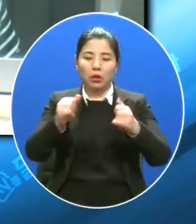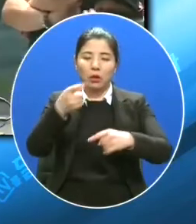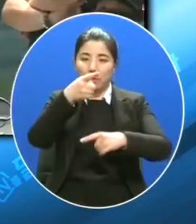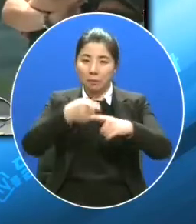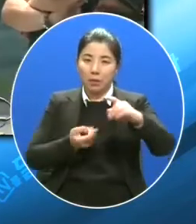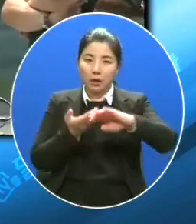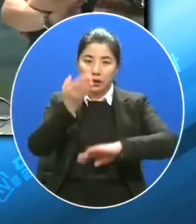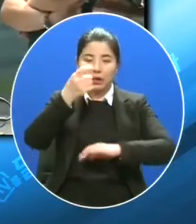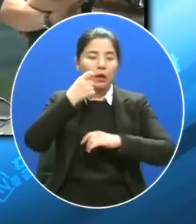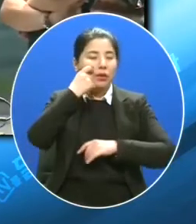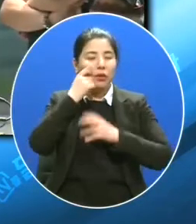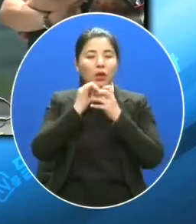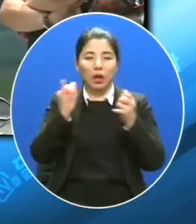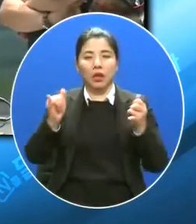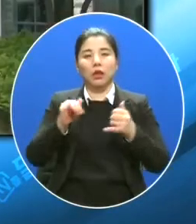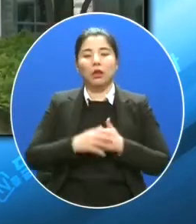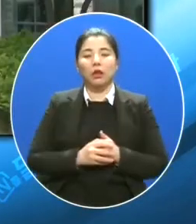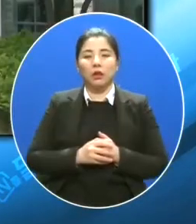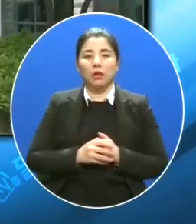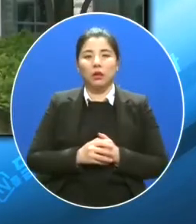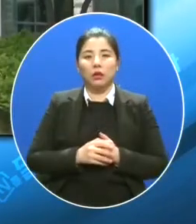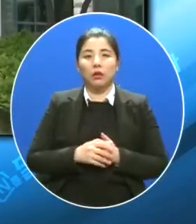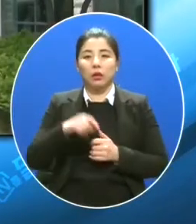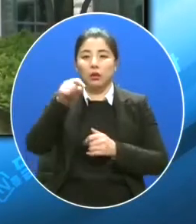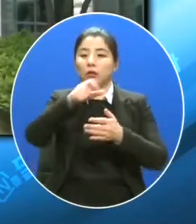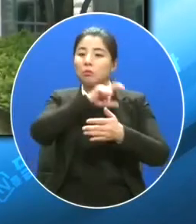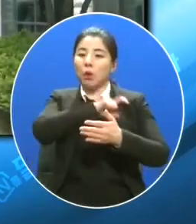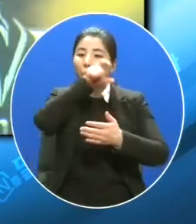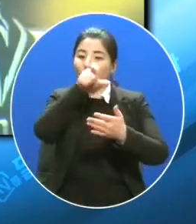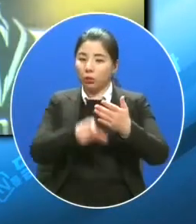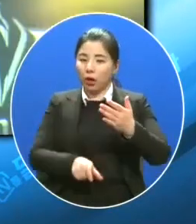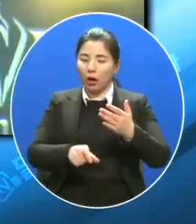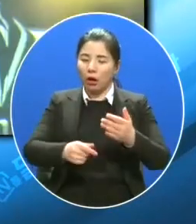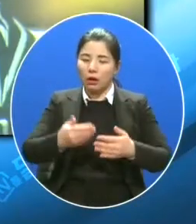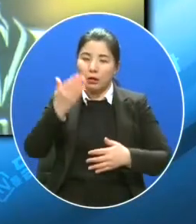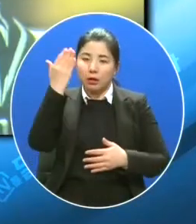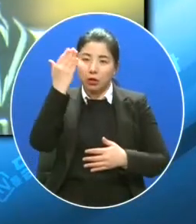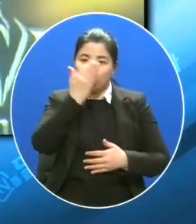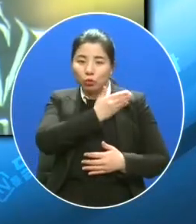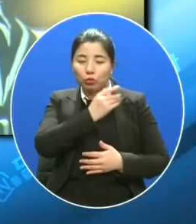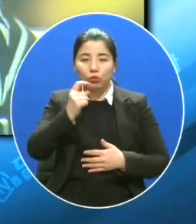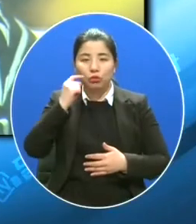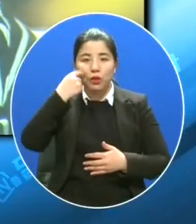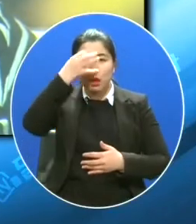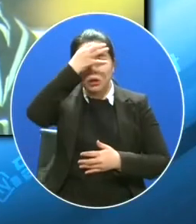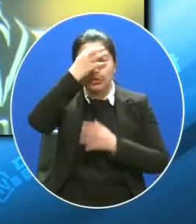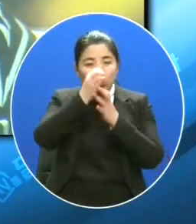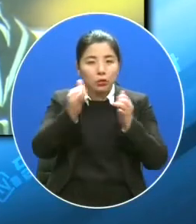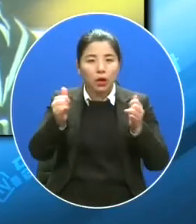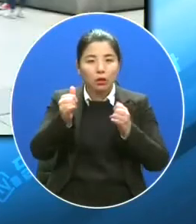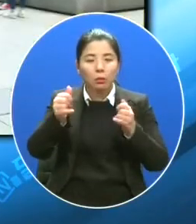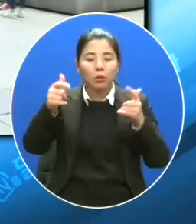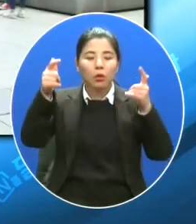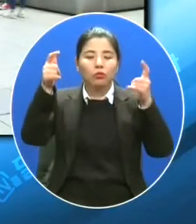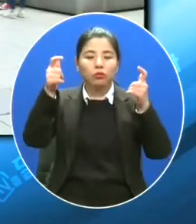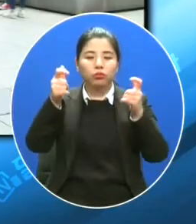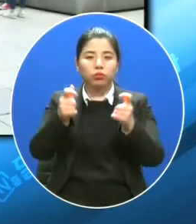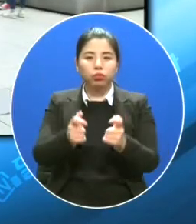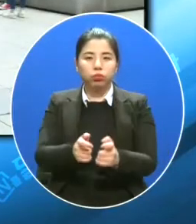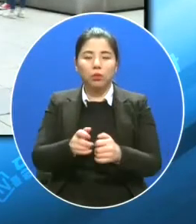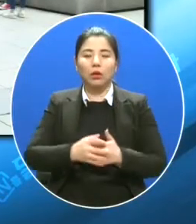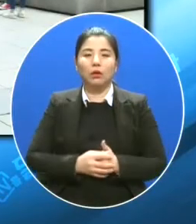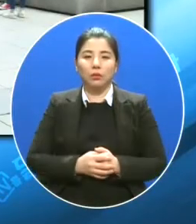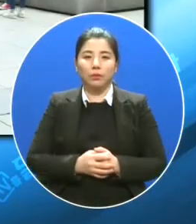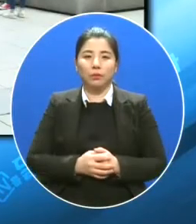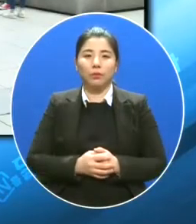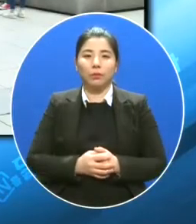유명인의 절반 이상을 연예인들이 차지했고 그 명단에서 순수 예술계 인사의 수는 점차